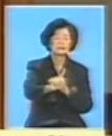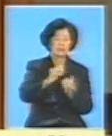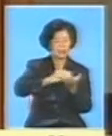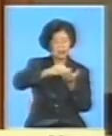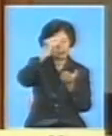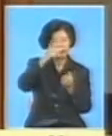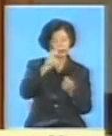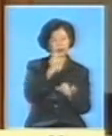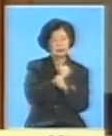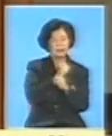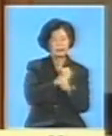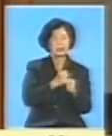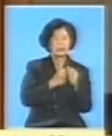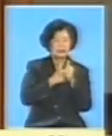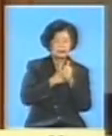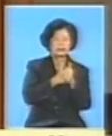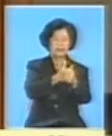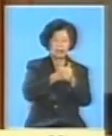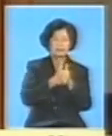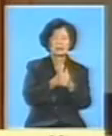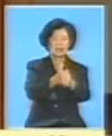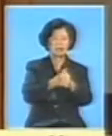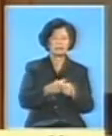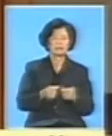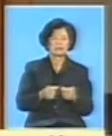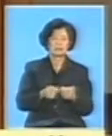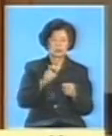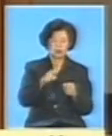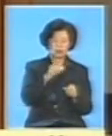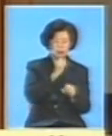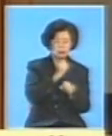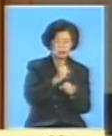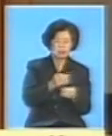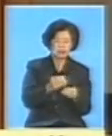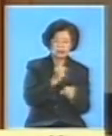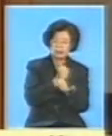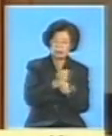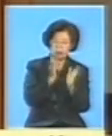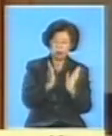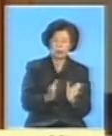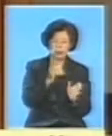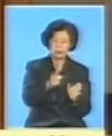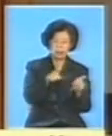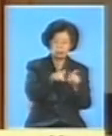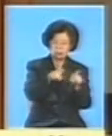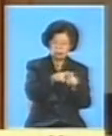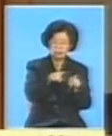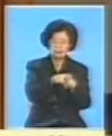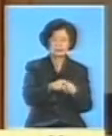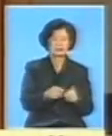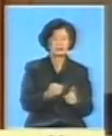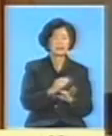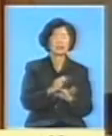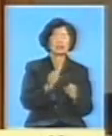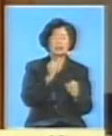าต้องทำให้ไปตามแนวทางนั้นเราจะเจริญเติบโตไปทางไหนต้องผลิตคนให้ได้อย่างนั้นนะถ้าไม่ได้ไปทำที่ไหนก็เป็น